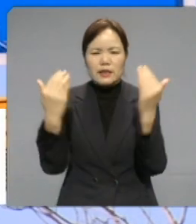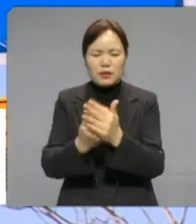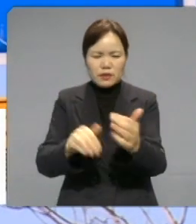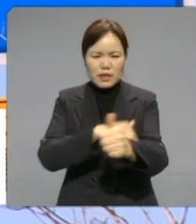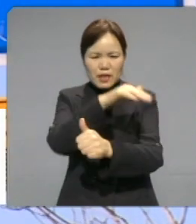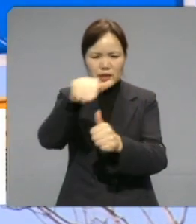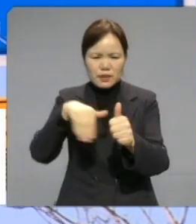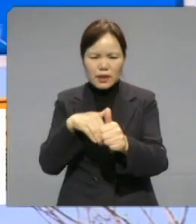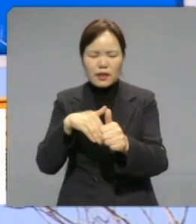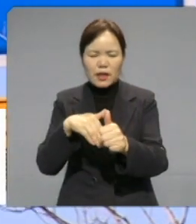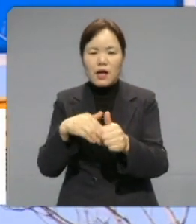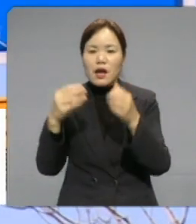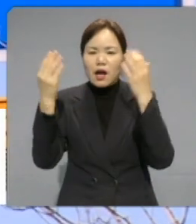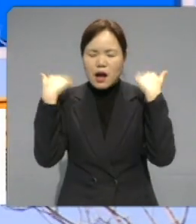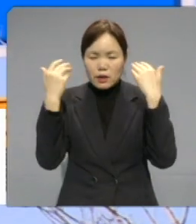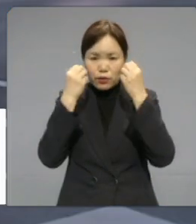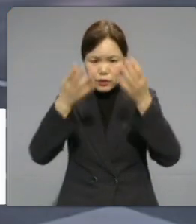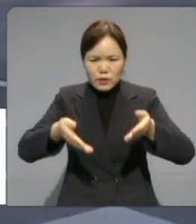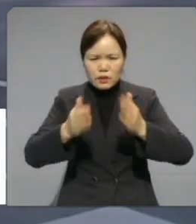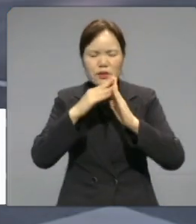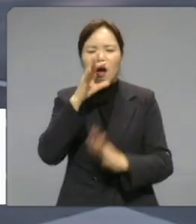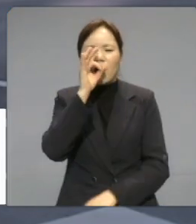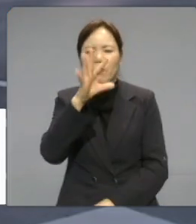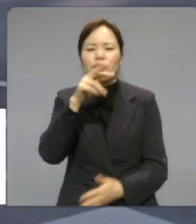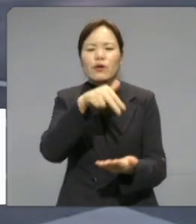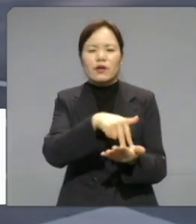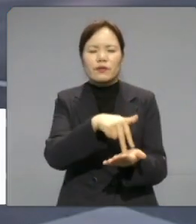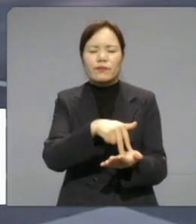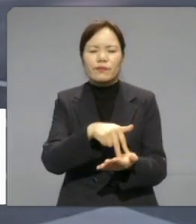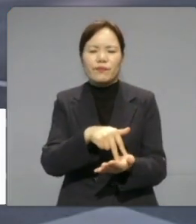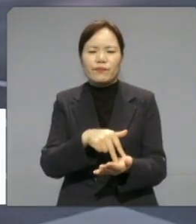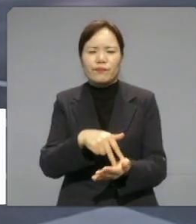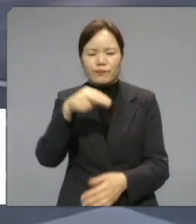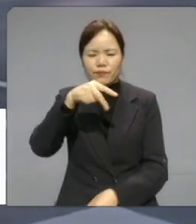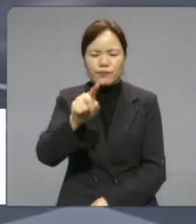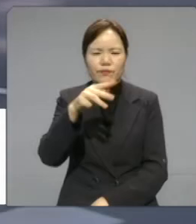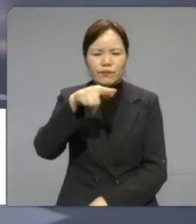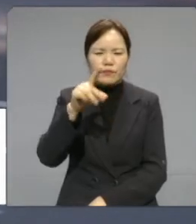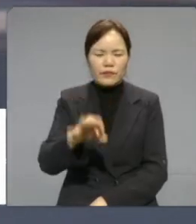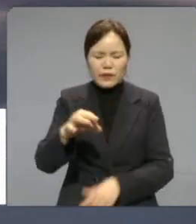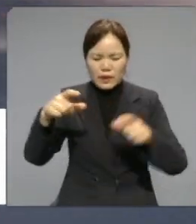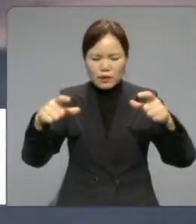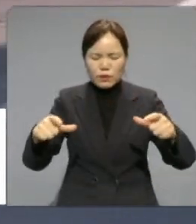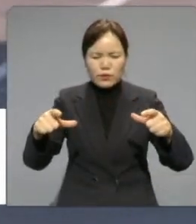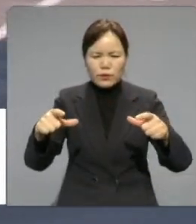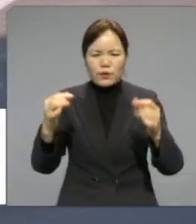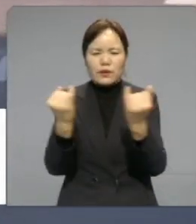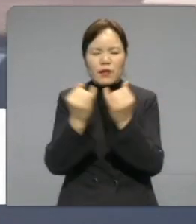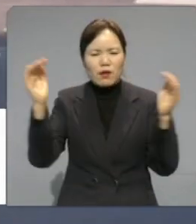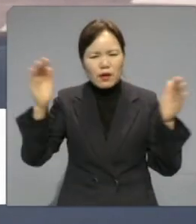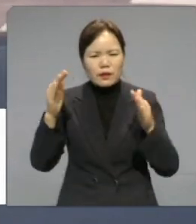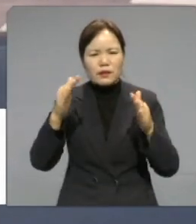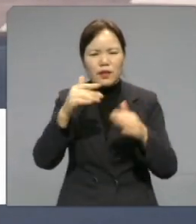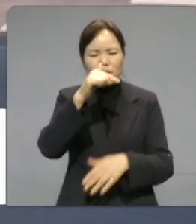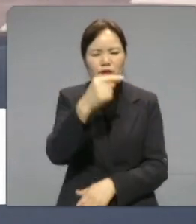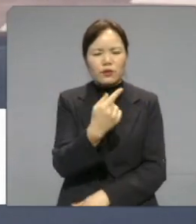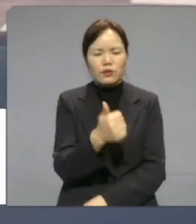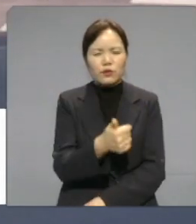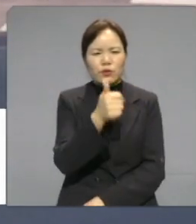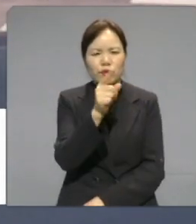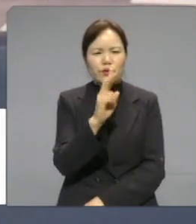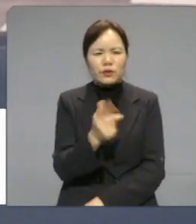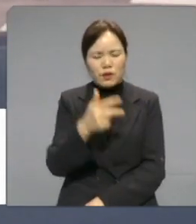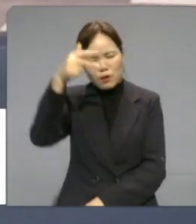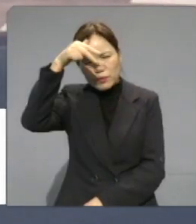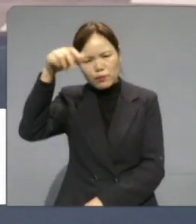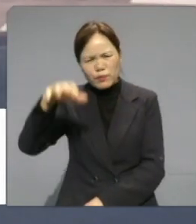현황상 학교 신설은 불가능하다는 입장으로 그동안 서창동 여학생들은 논현동, 부평동 등 타